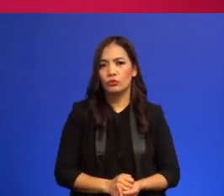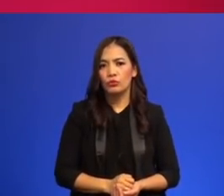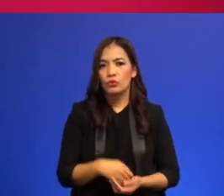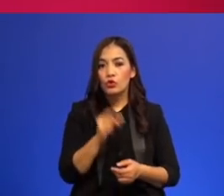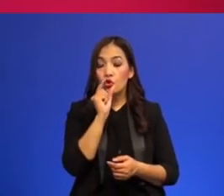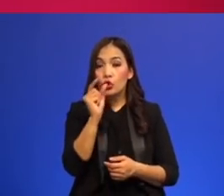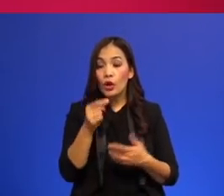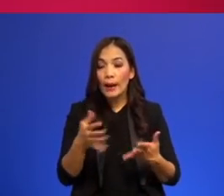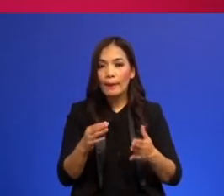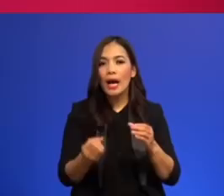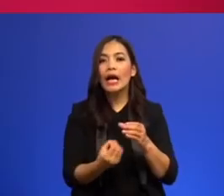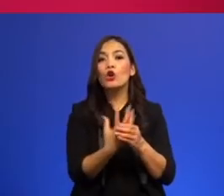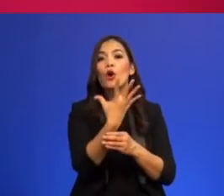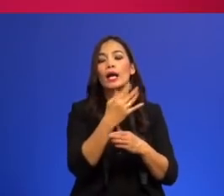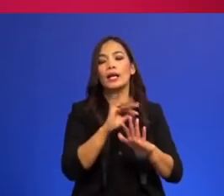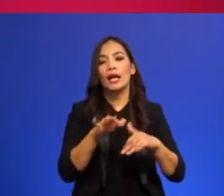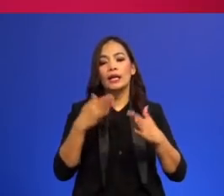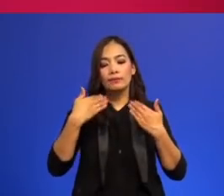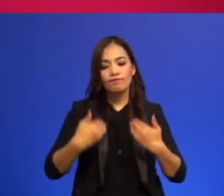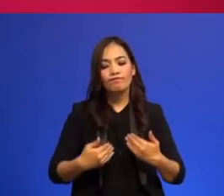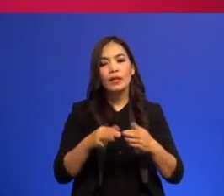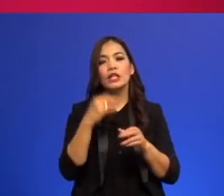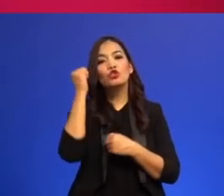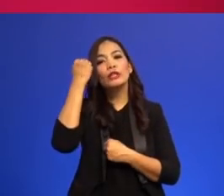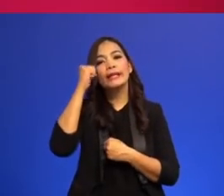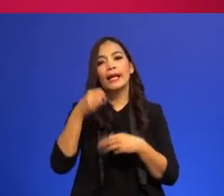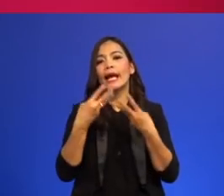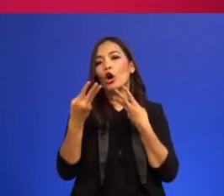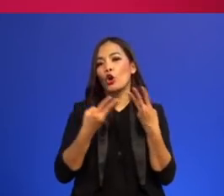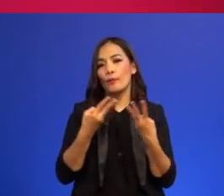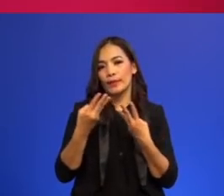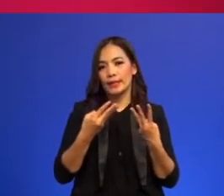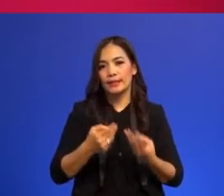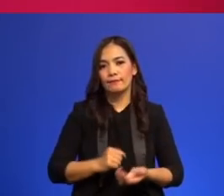Guna keluar dari keadaan kelemahan finansialnya.